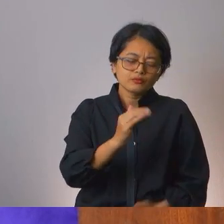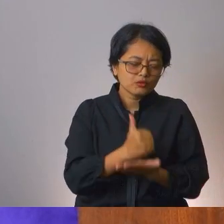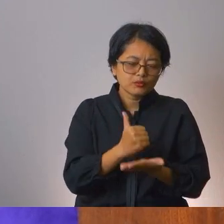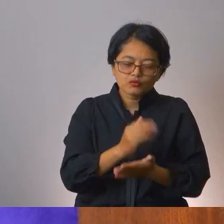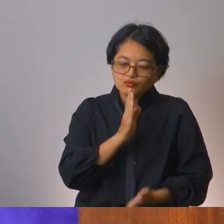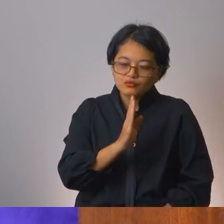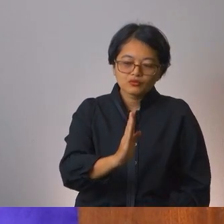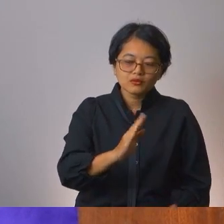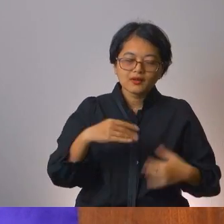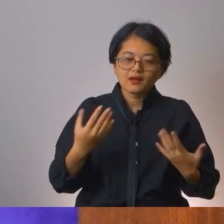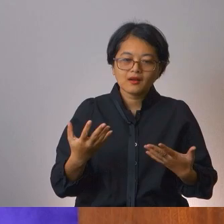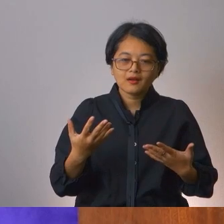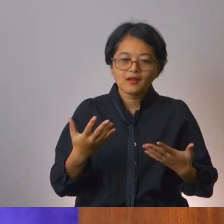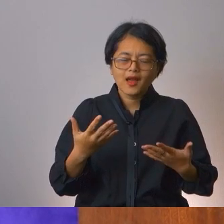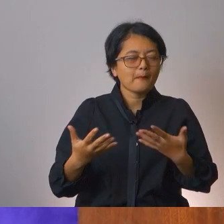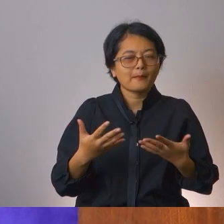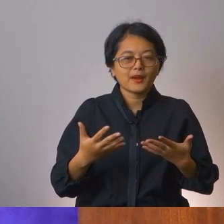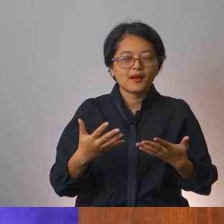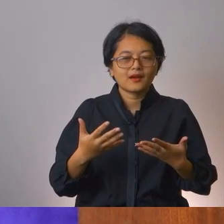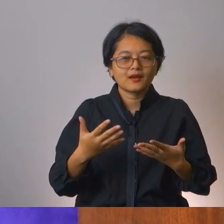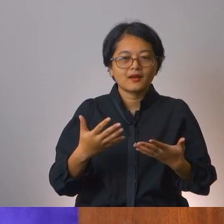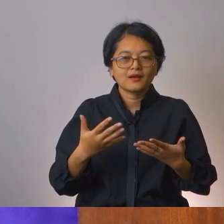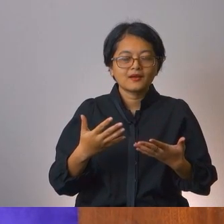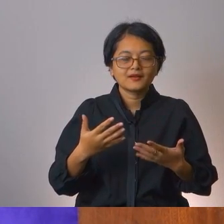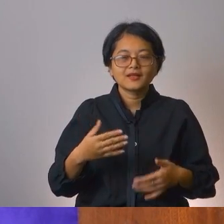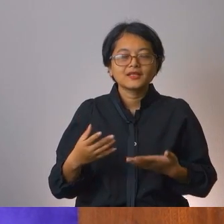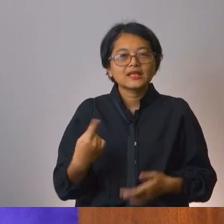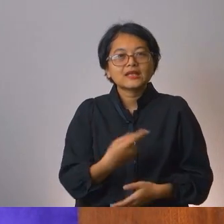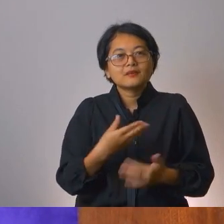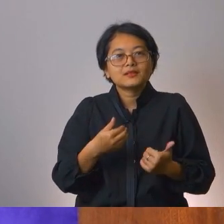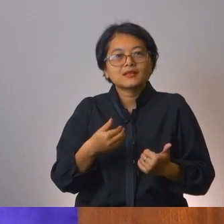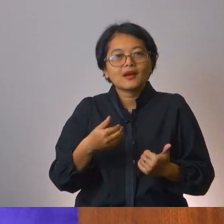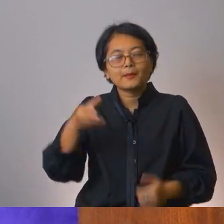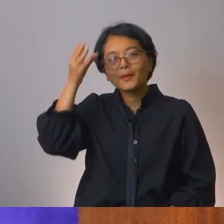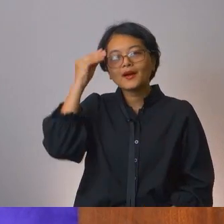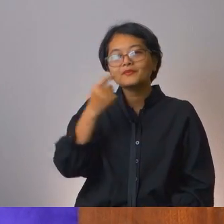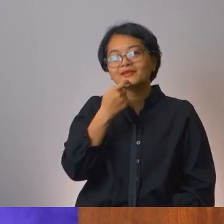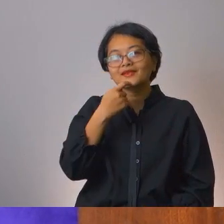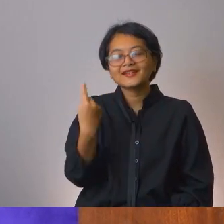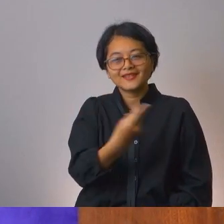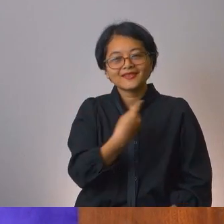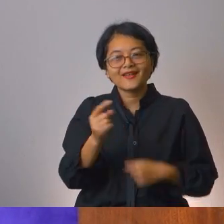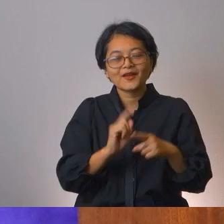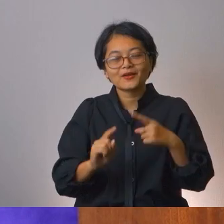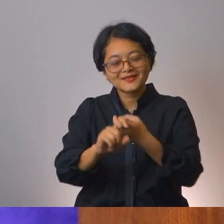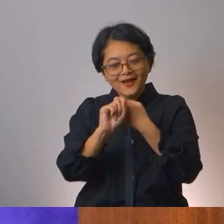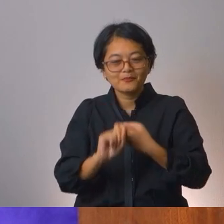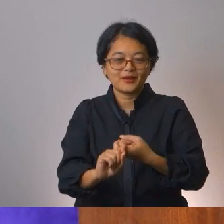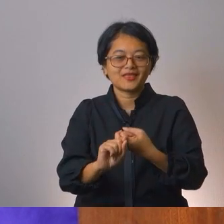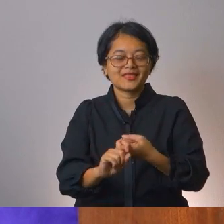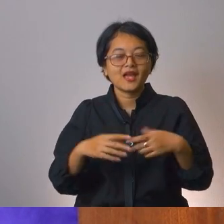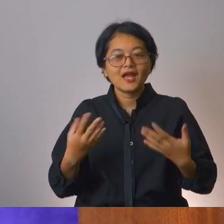Sehingga kita bisa mengenal diri kita lewat persahabatan. Ada juga yang berkata sahabat itu seperti